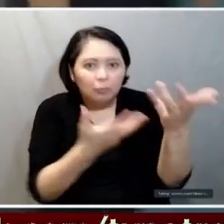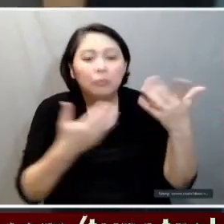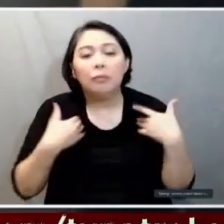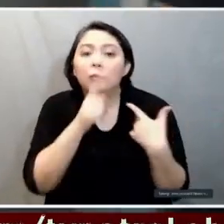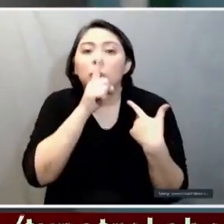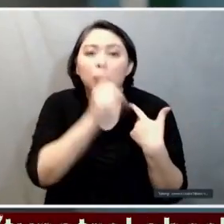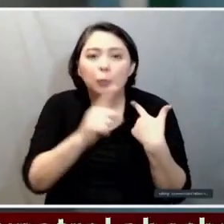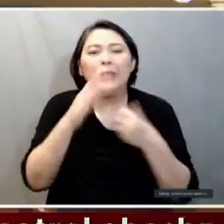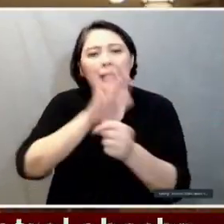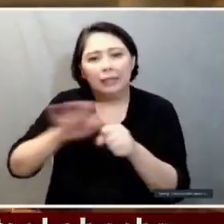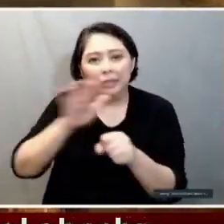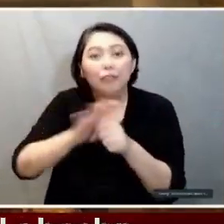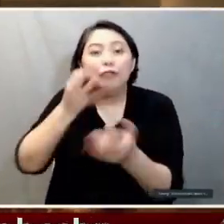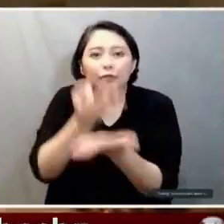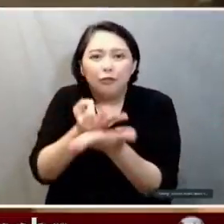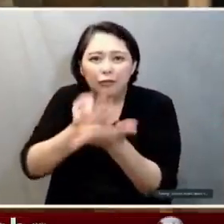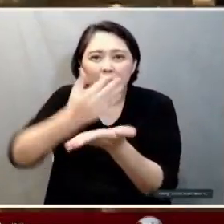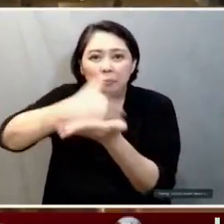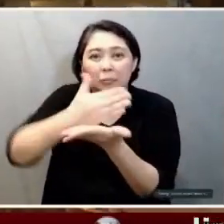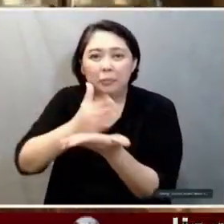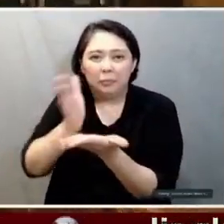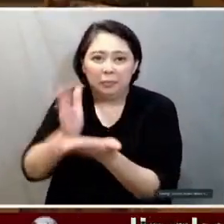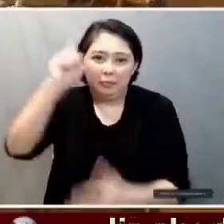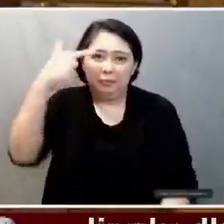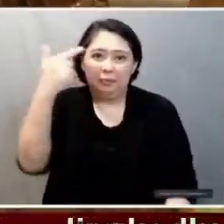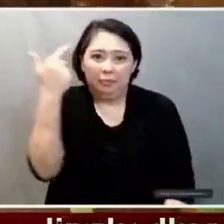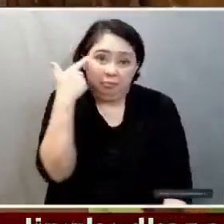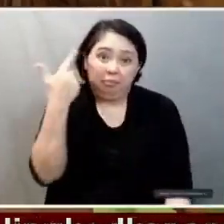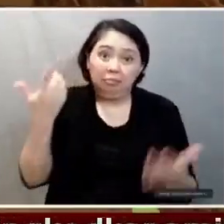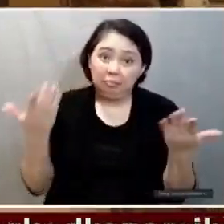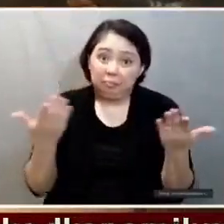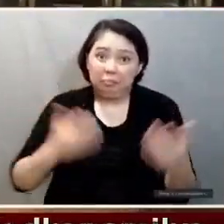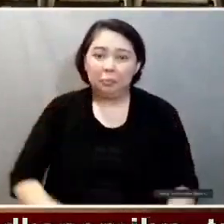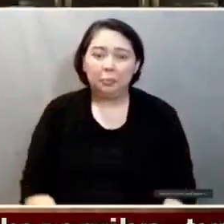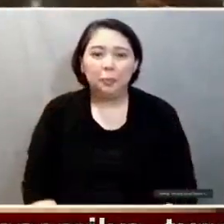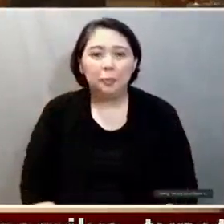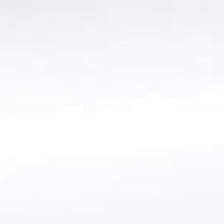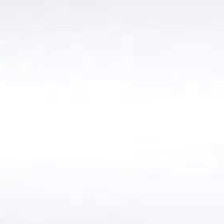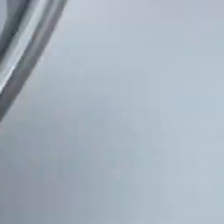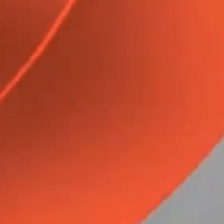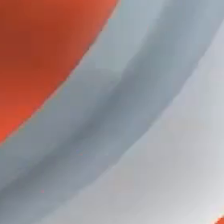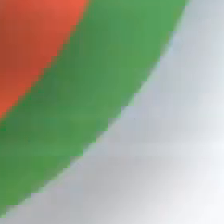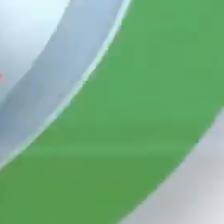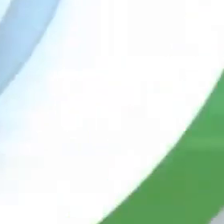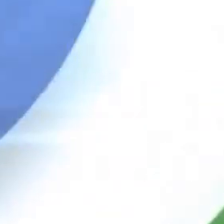panukalang batas. Zen Hernandez, ABS-CBN News.